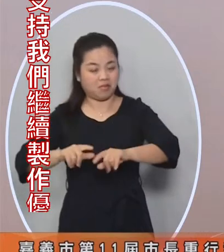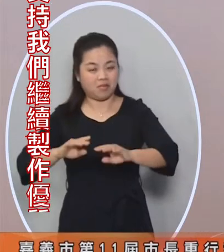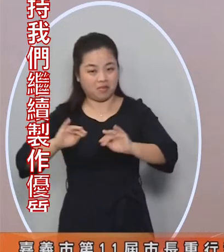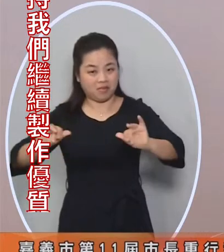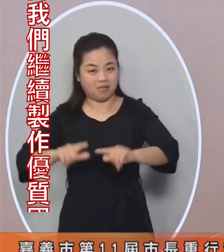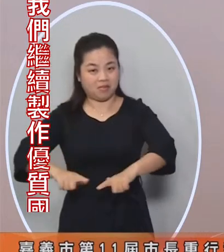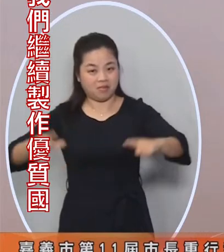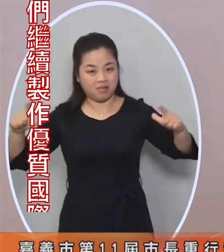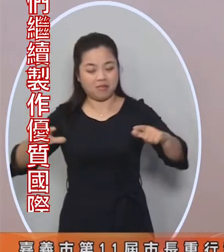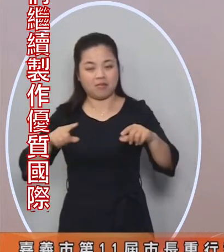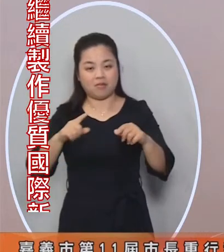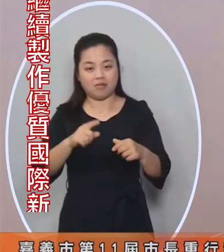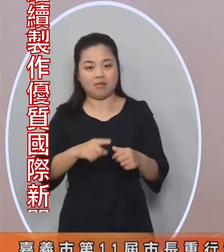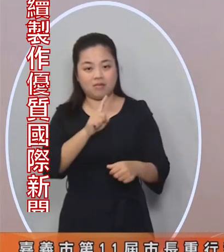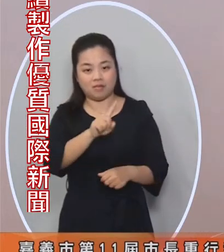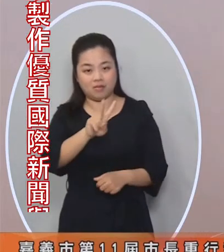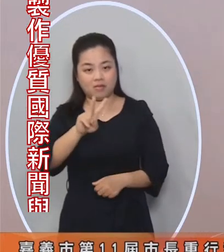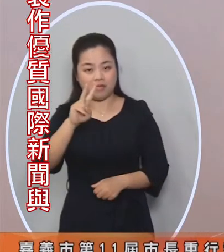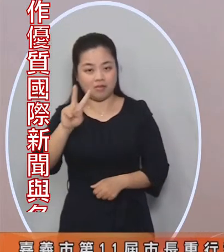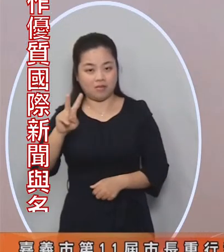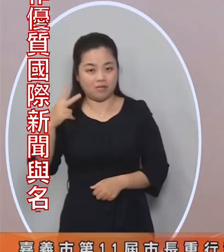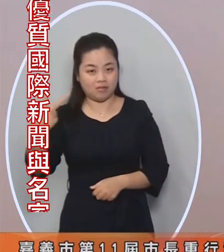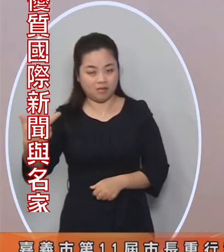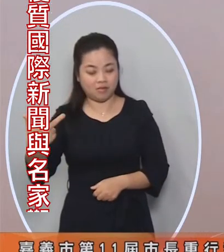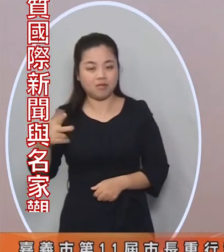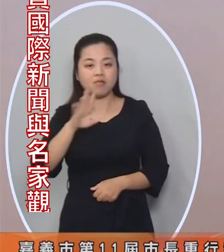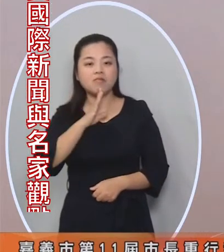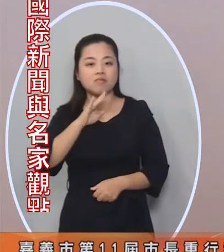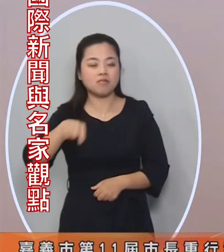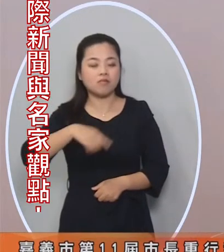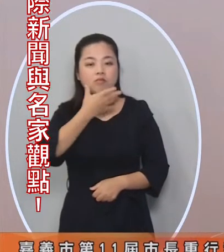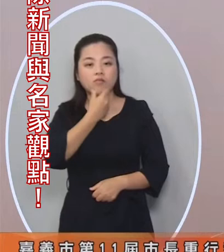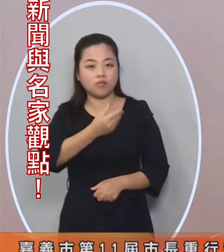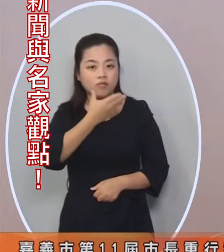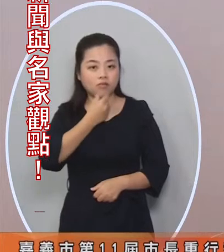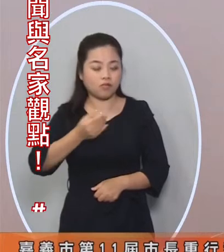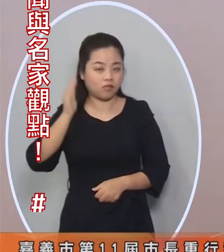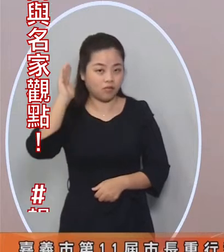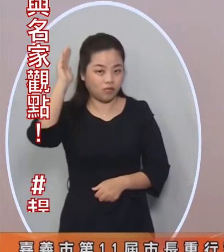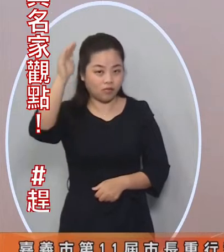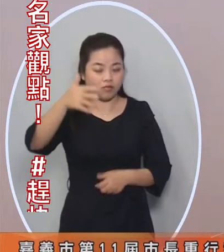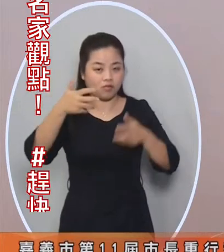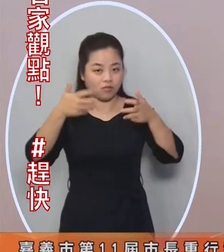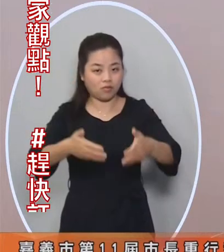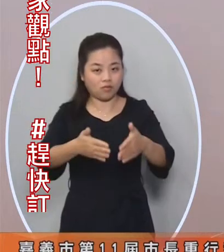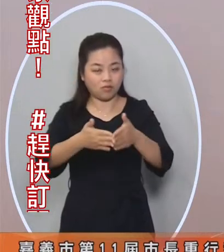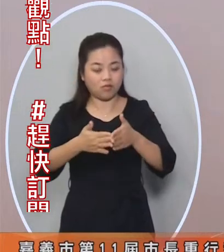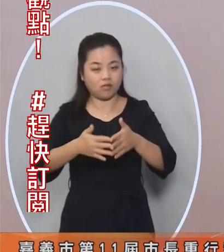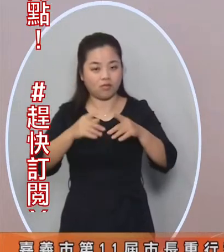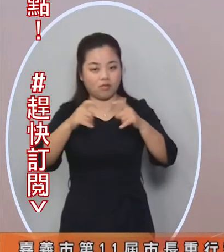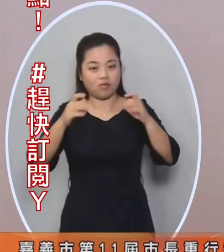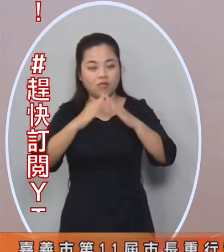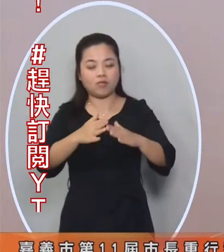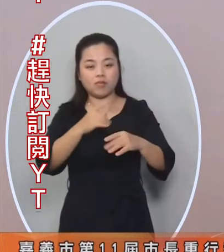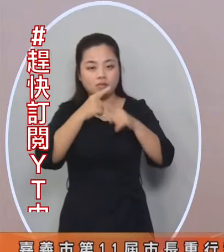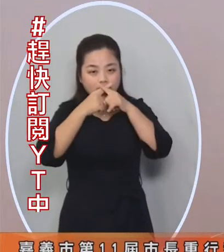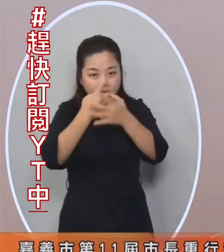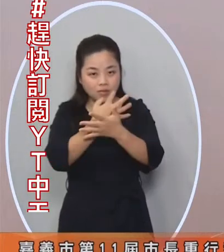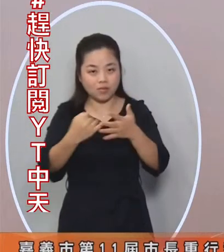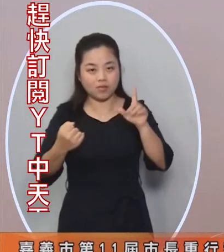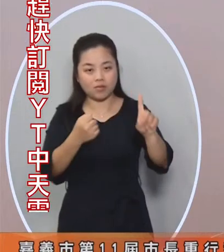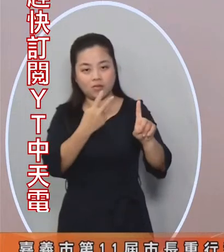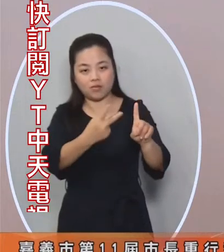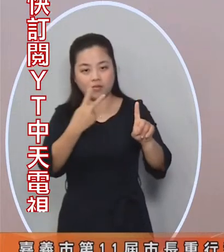1200多公顷，1227，这是我们幸福未来的重要城市的密码。因